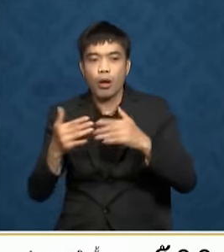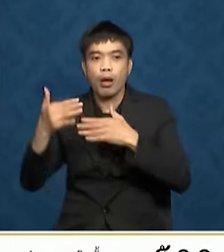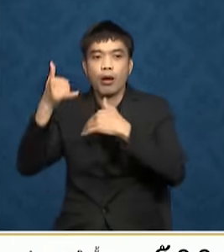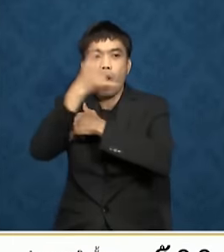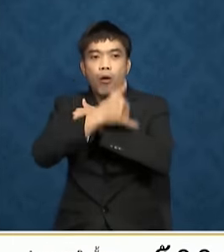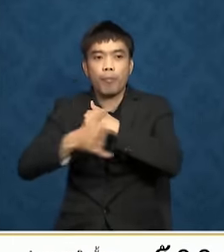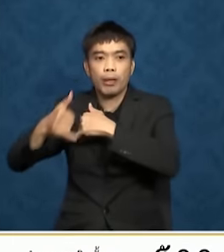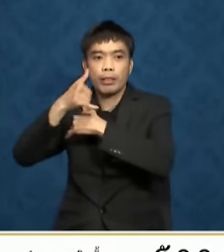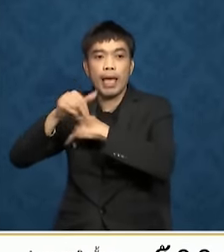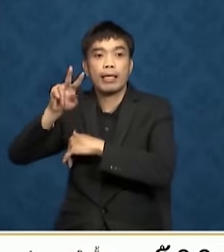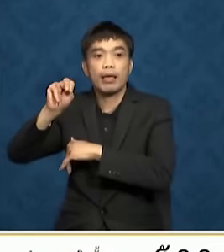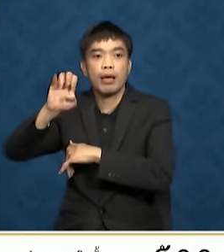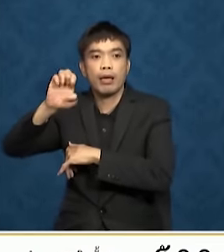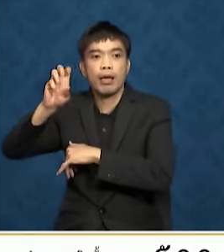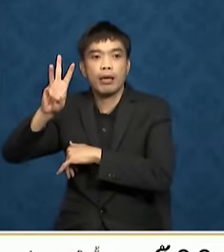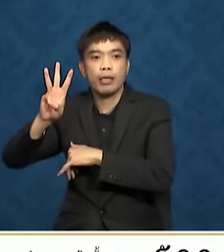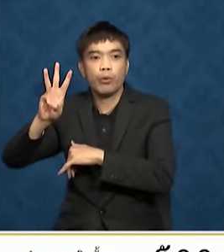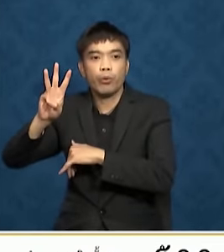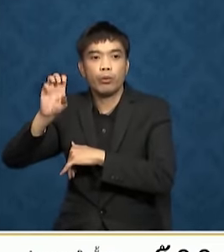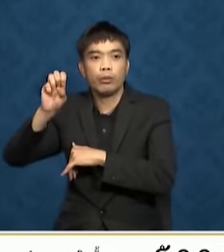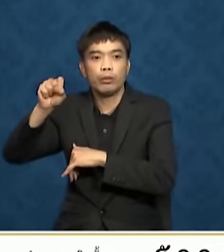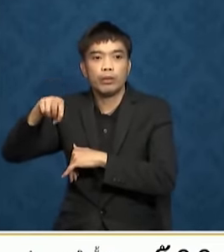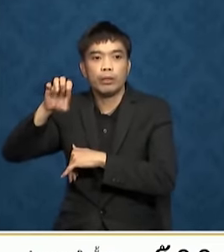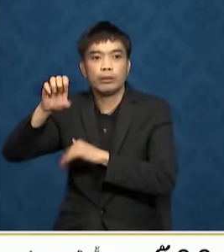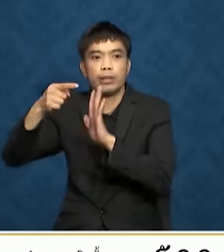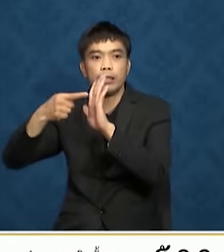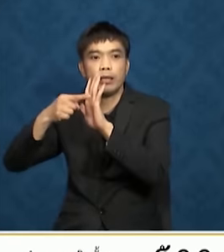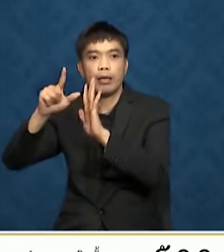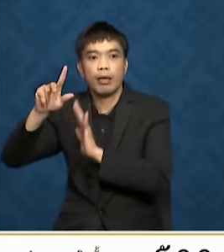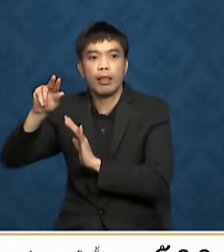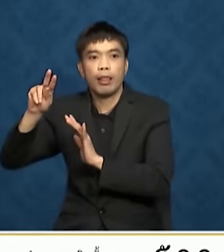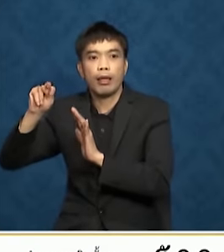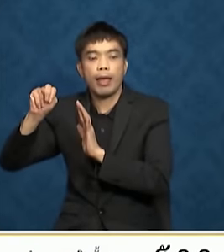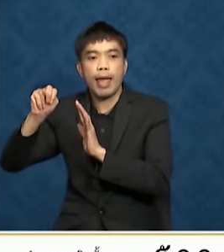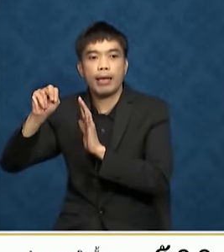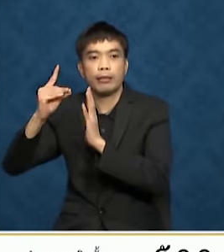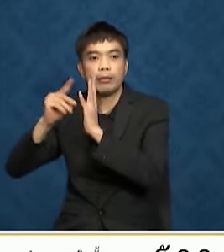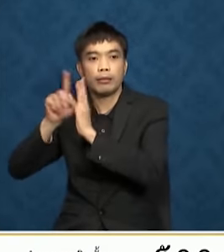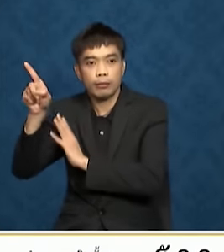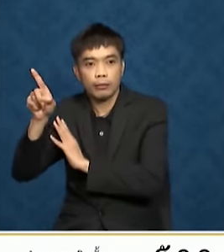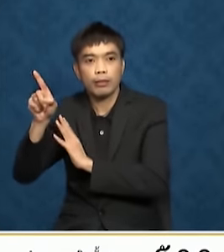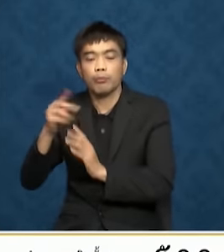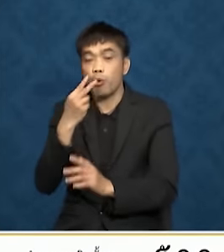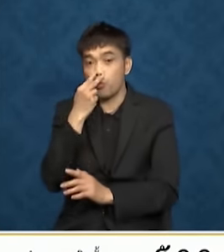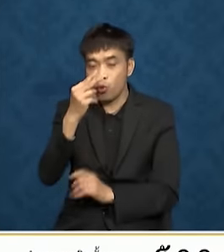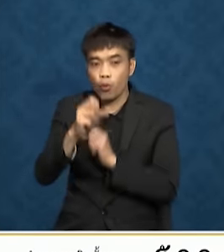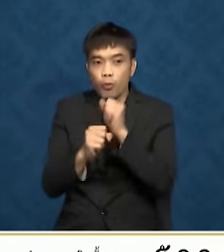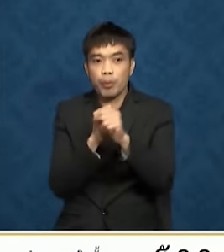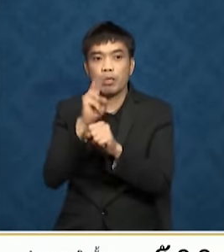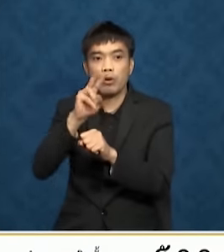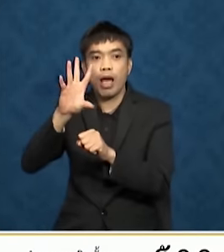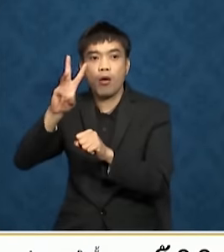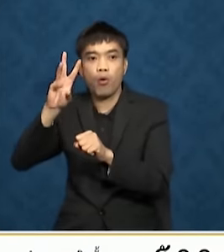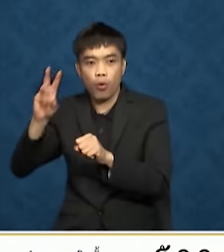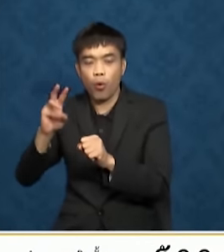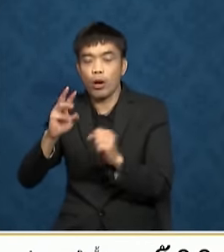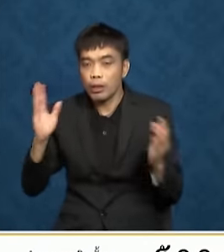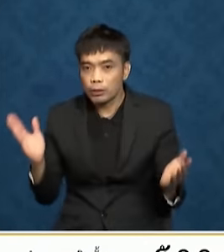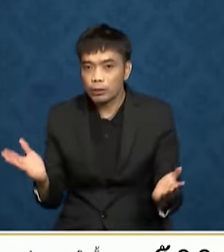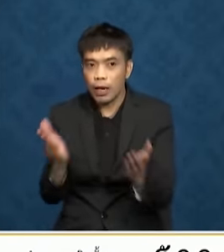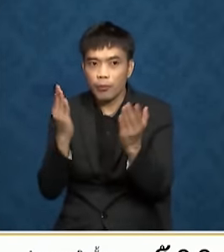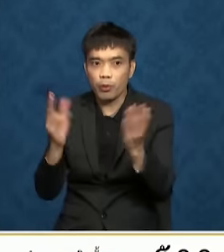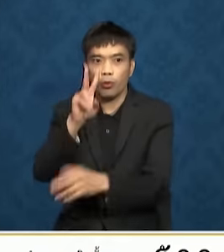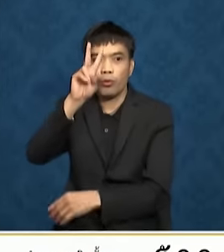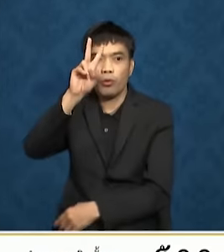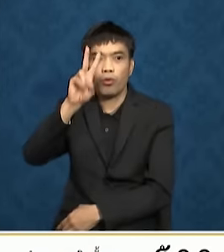2566ลงทุนไป 27,000ล้านบาทเพื่อที่จะพัฒนาโครงสร้างพื้นฐานในการท่องเที่ยวเพื่อ